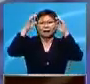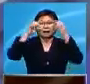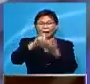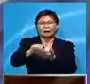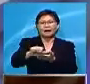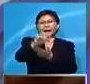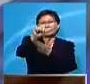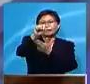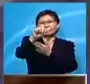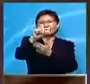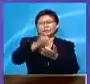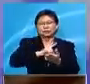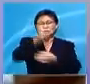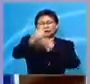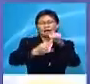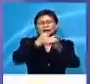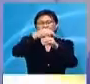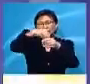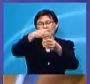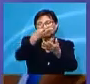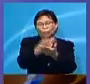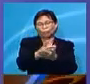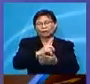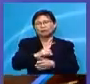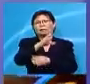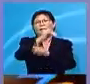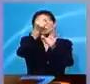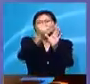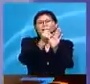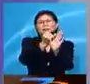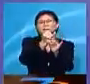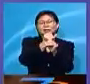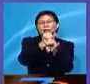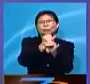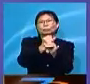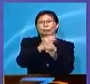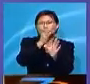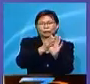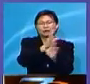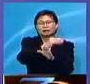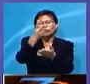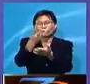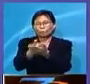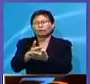Syariah Antarabangsa dalam Kewangan Islam dan Institut Perbankan dan Kewangan Islam Malaysia.